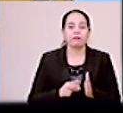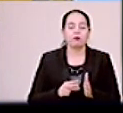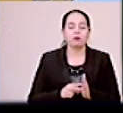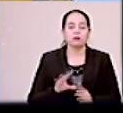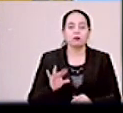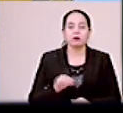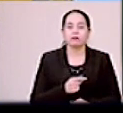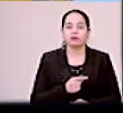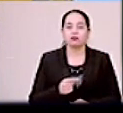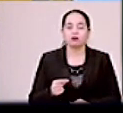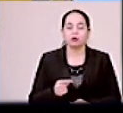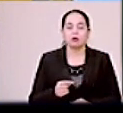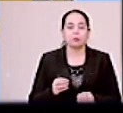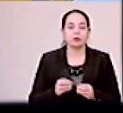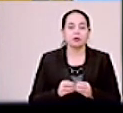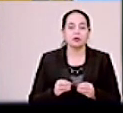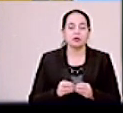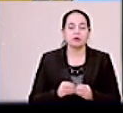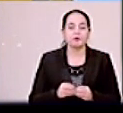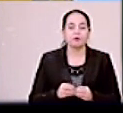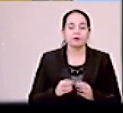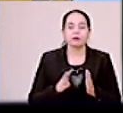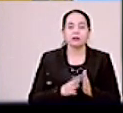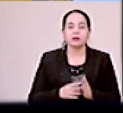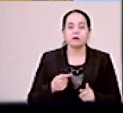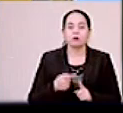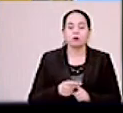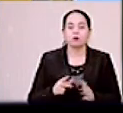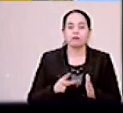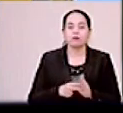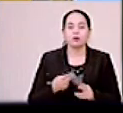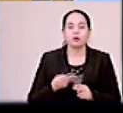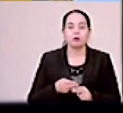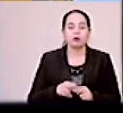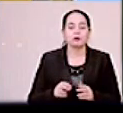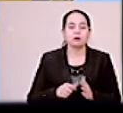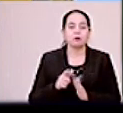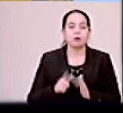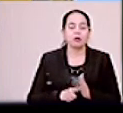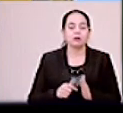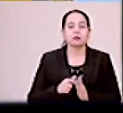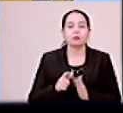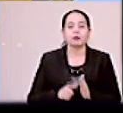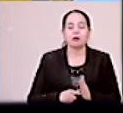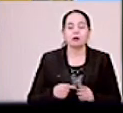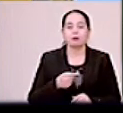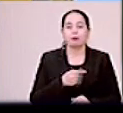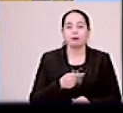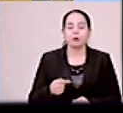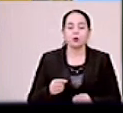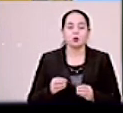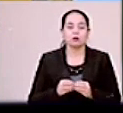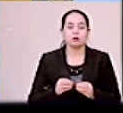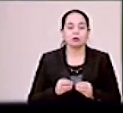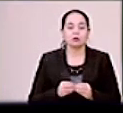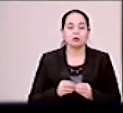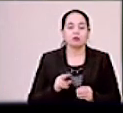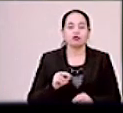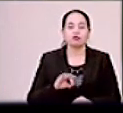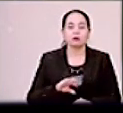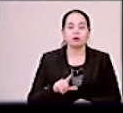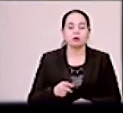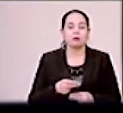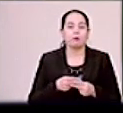и вычитаем 10. 9 плюс 8 – это 17. 17 минус 10 в